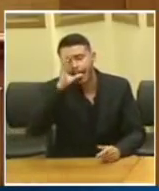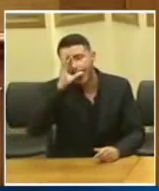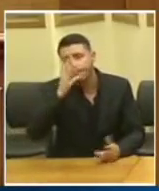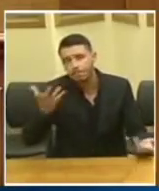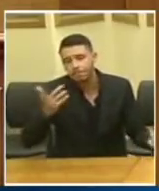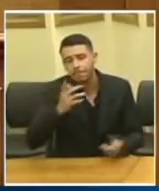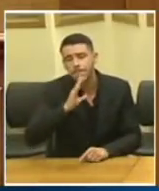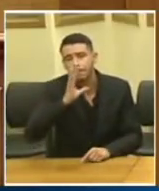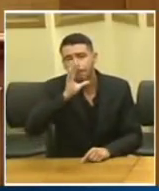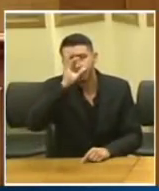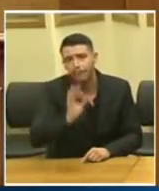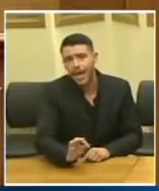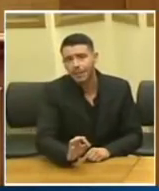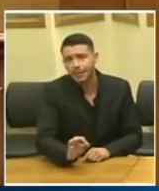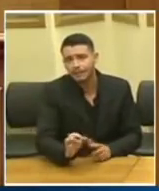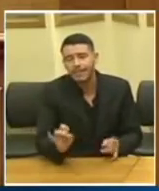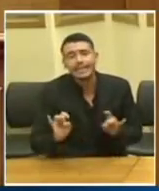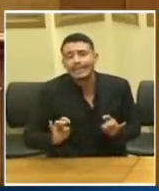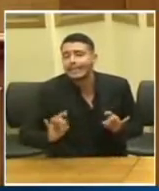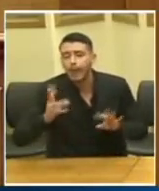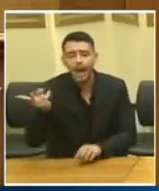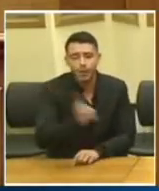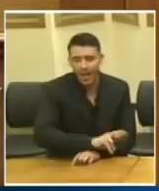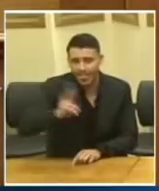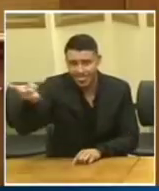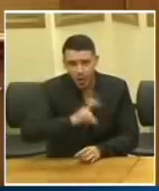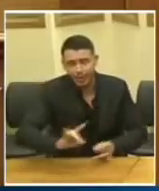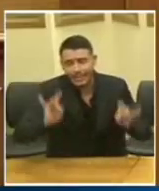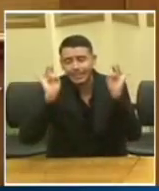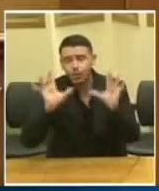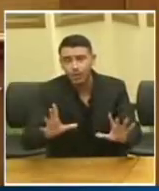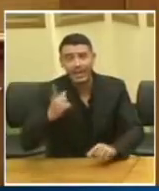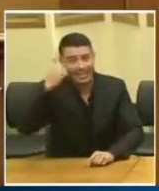Ότι δεν ισχύει τίποτα από τα δύο. Και ξέρετε τι ισχύει, κύριε Μητσοτάκη.